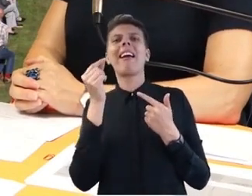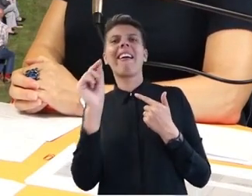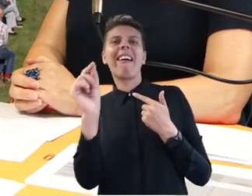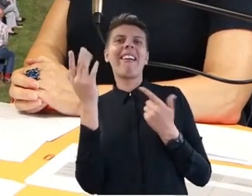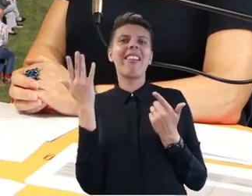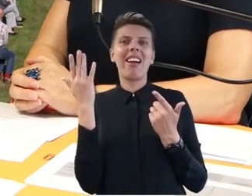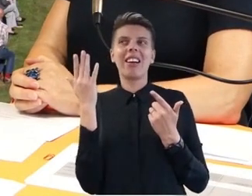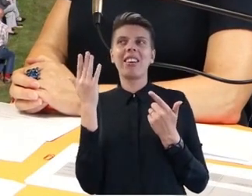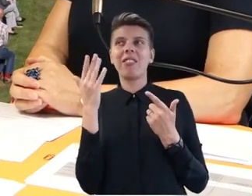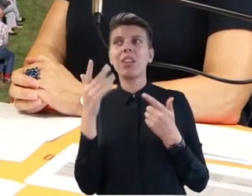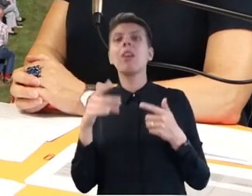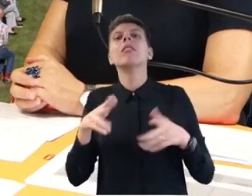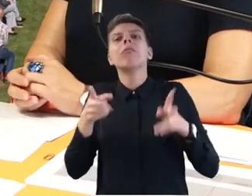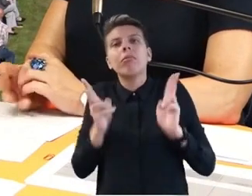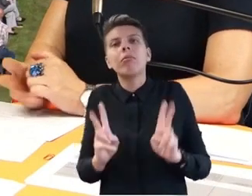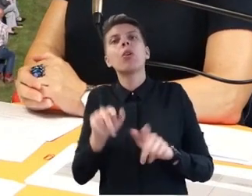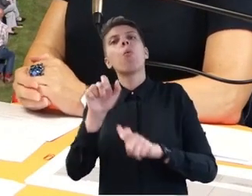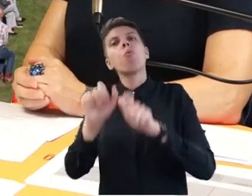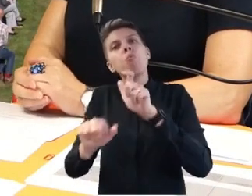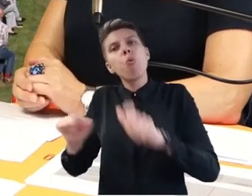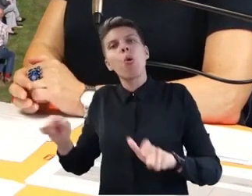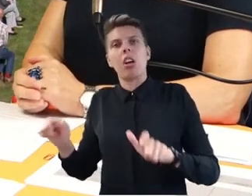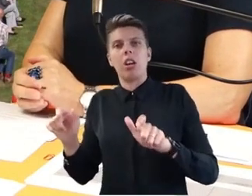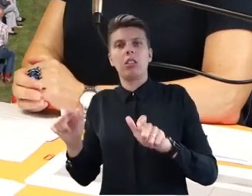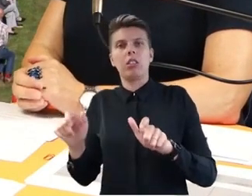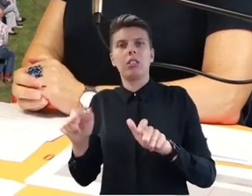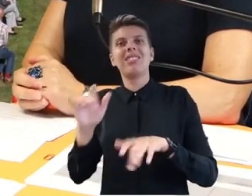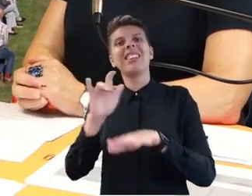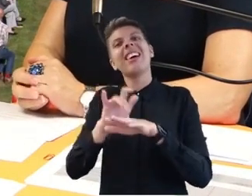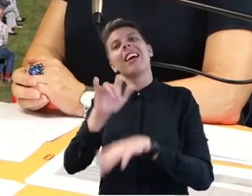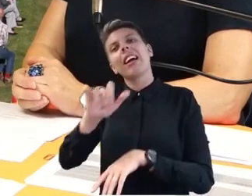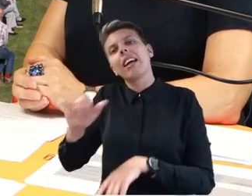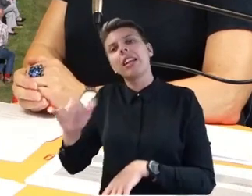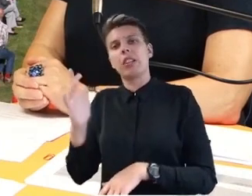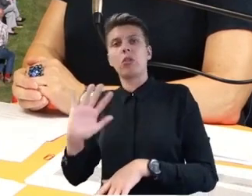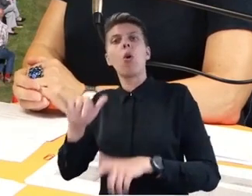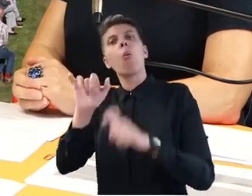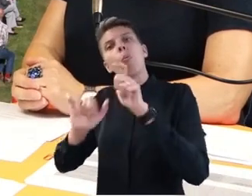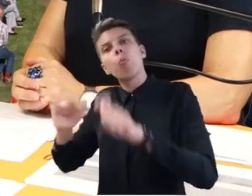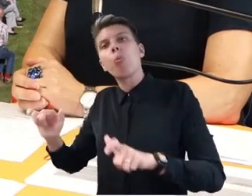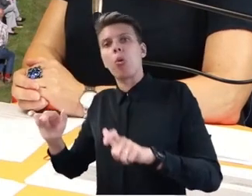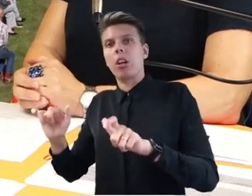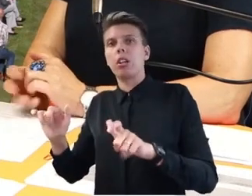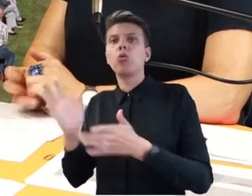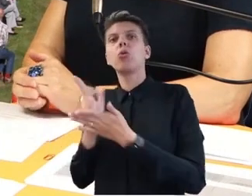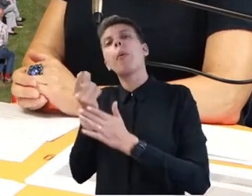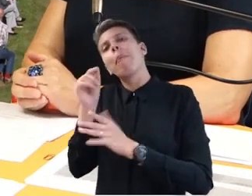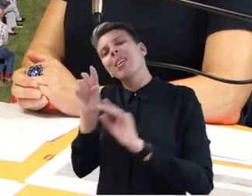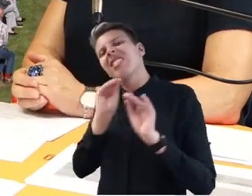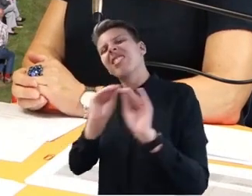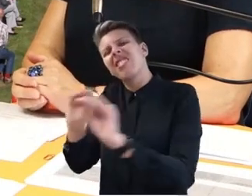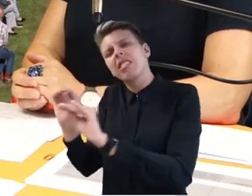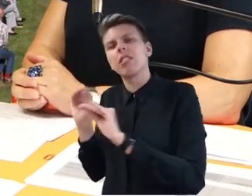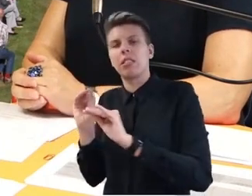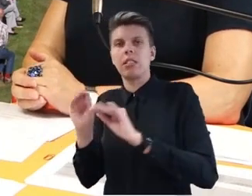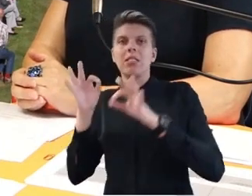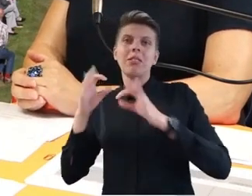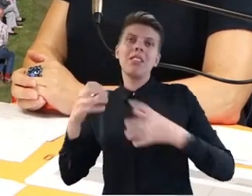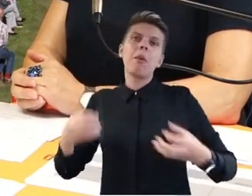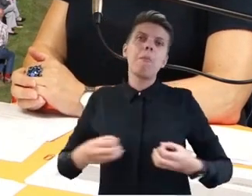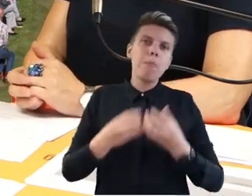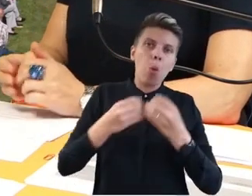hilfestellung auch für bürgerinnen und bürger gemacht beim schutz bei chemischen biologischen radiologischen und nuklearen